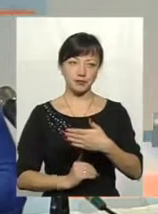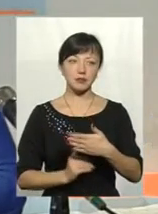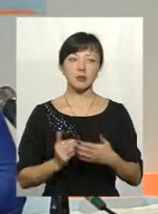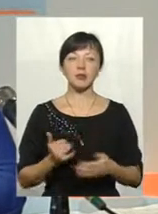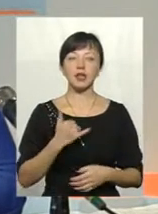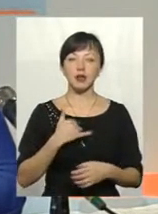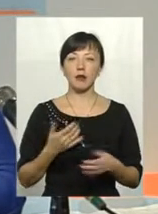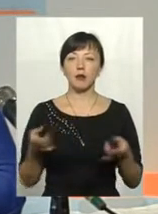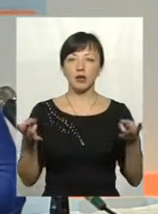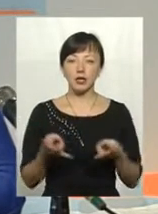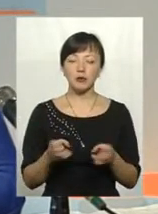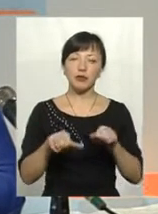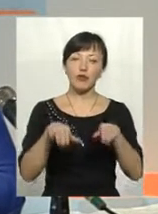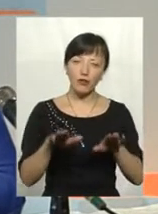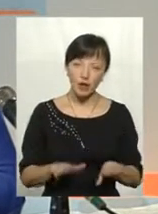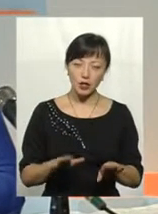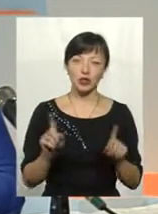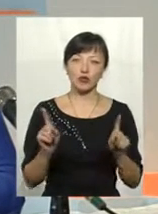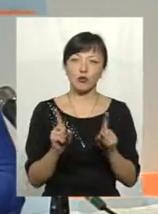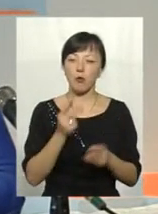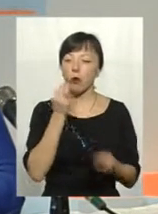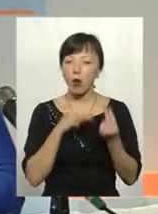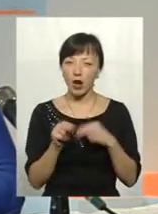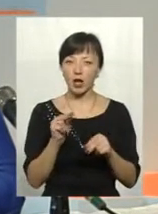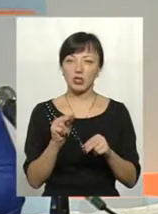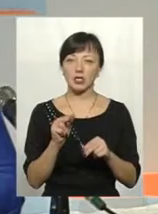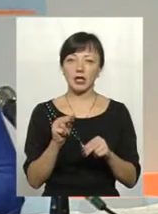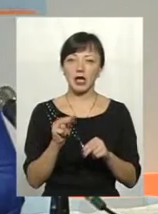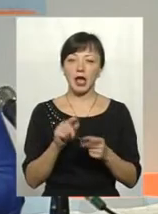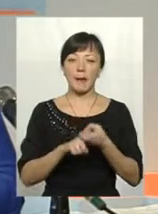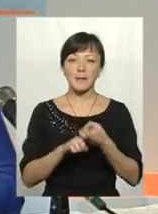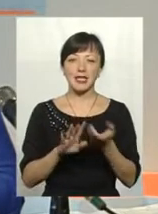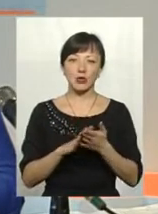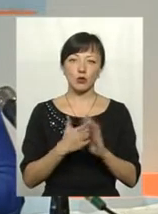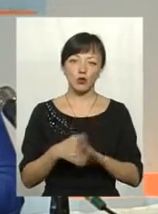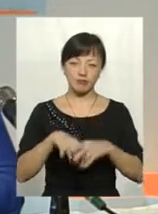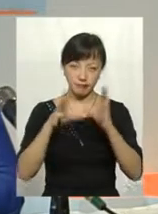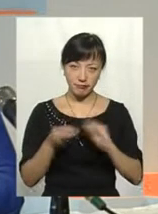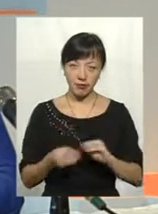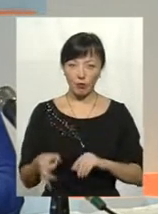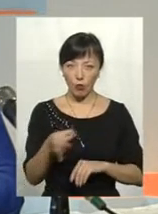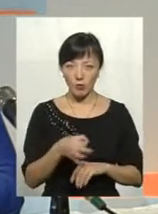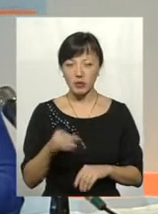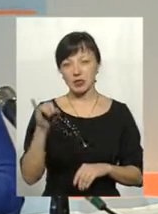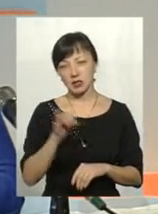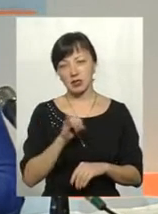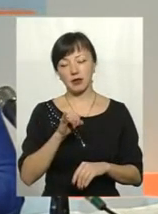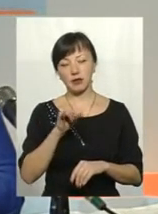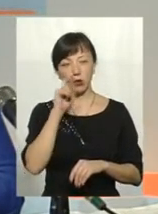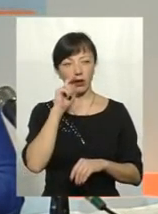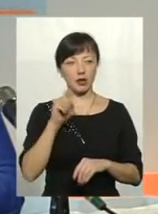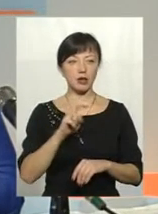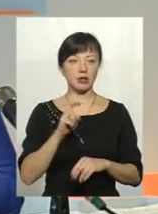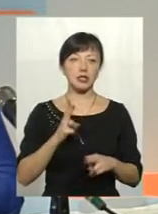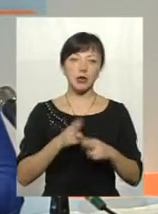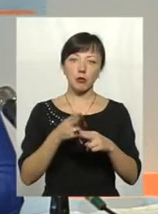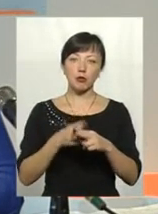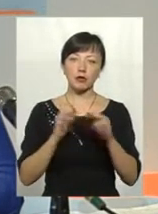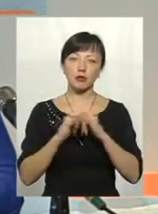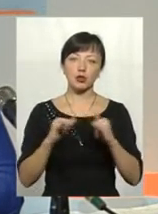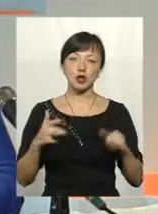нам потрібно вирішити для того, щоб покращити епідситуацію в цілому як в області, так і в державі, запобігти